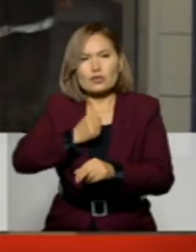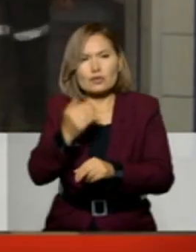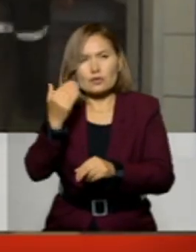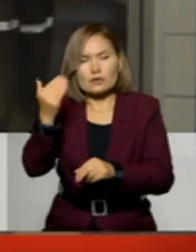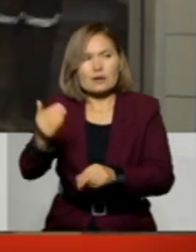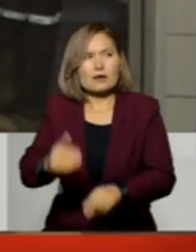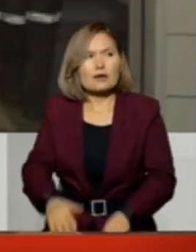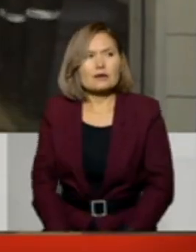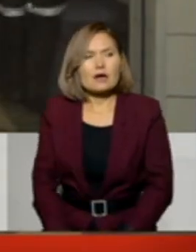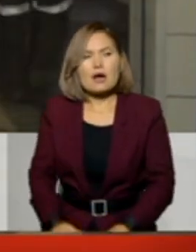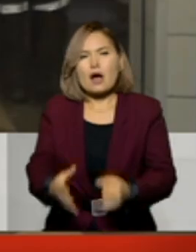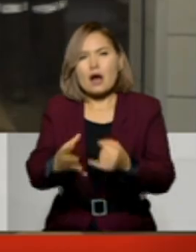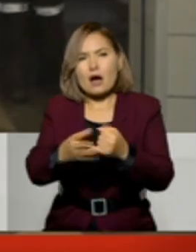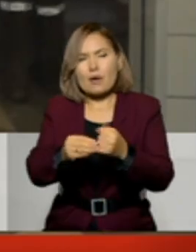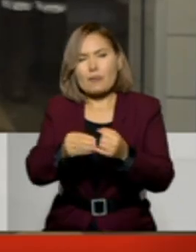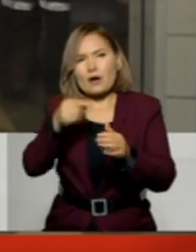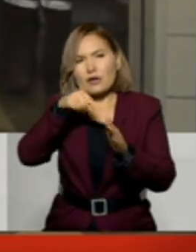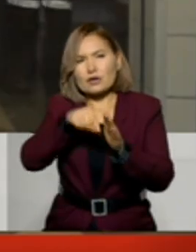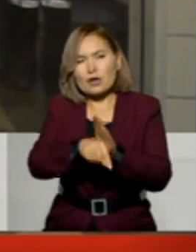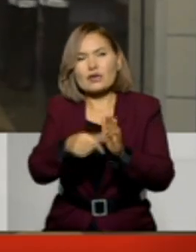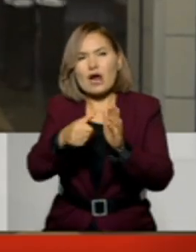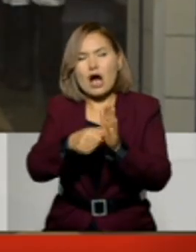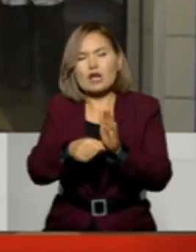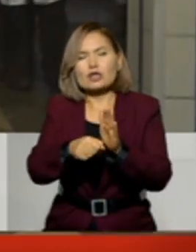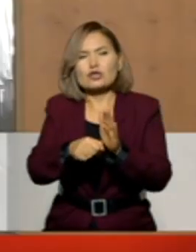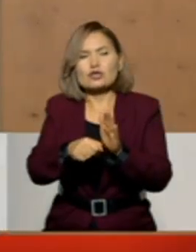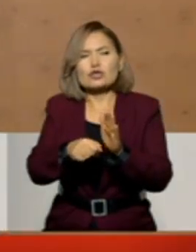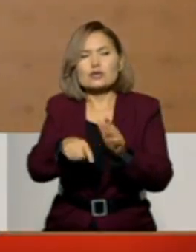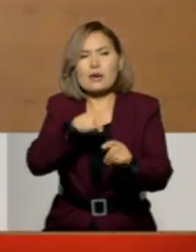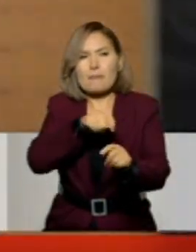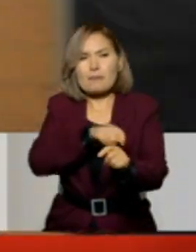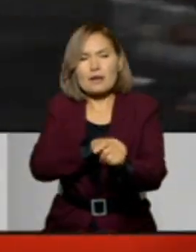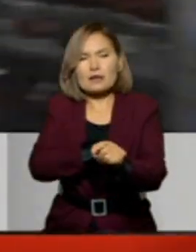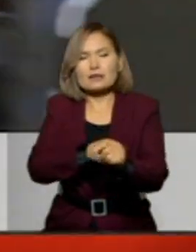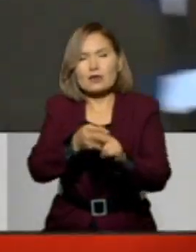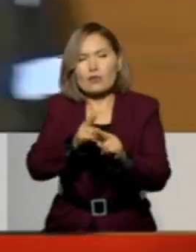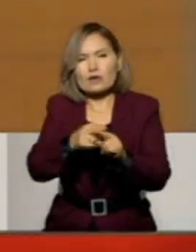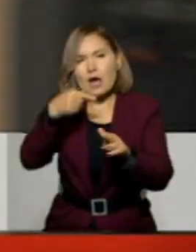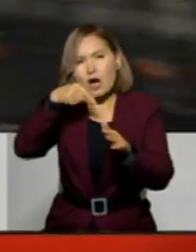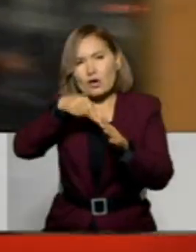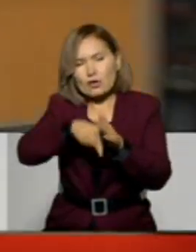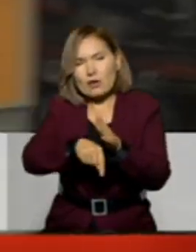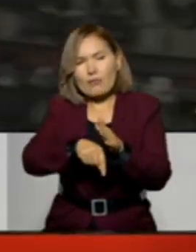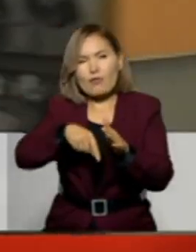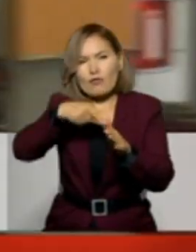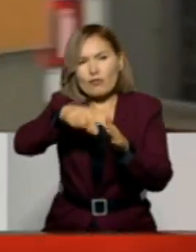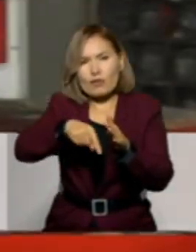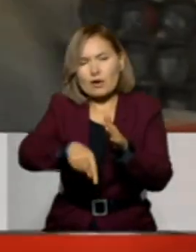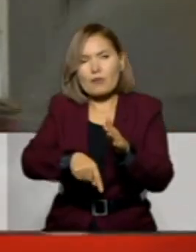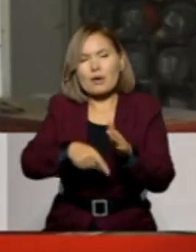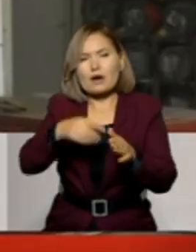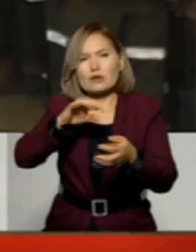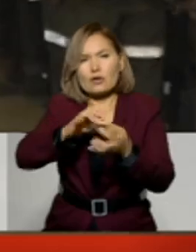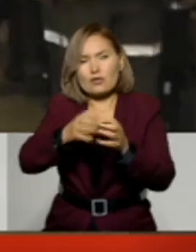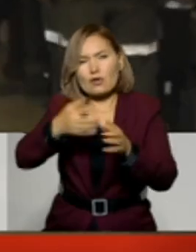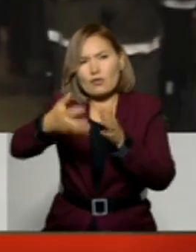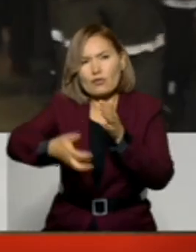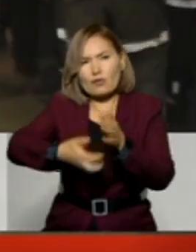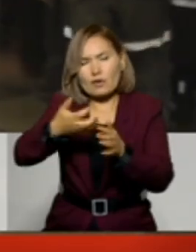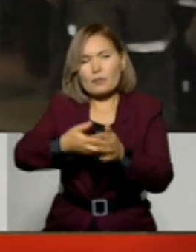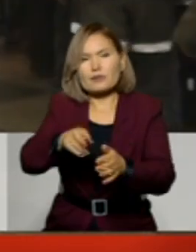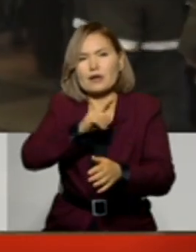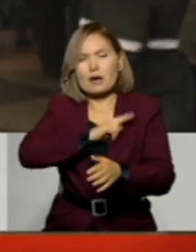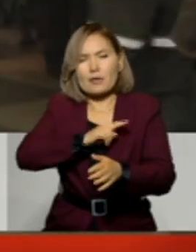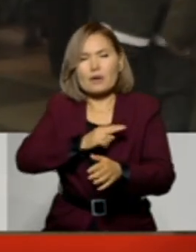астының қысымы 600 метр тереңдікте түскенде қысым өзгеше болады. Шахта ауыр жұмыс болғандықтан шахтаға түсерде